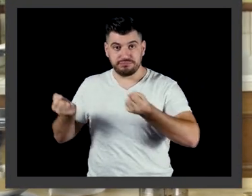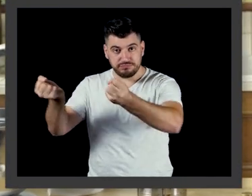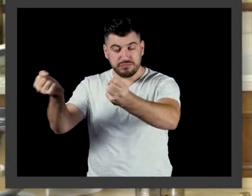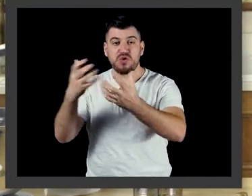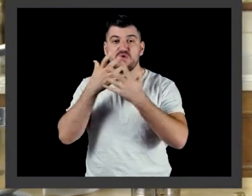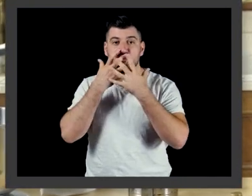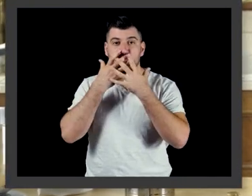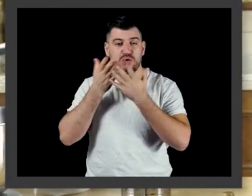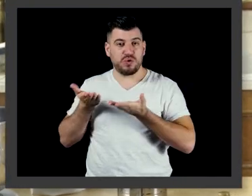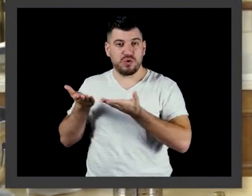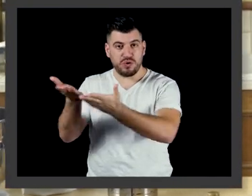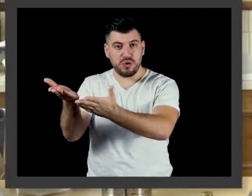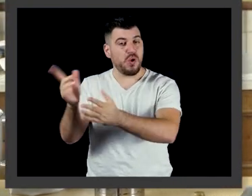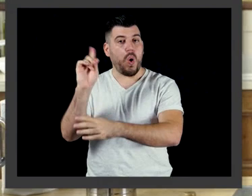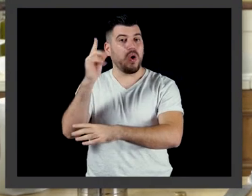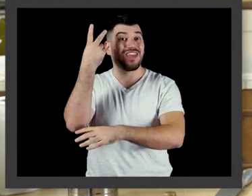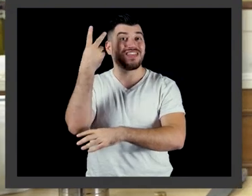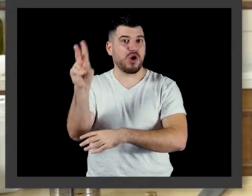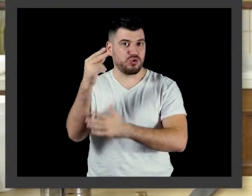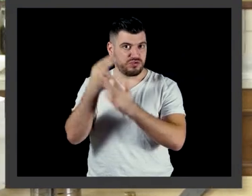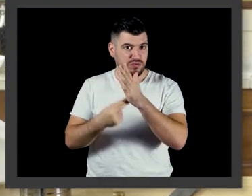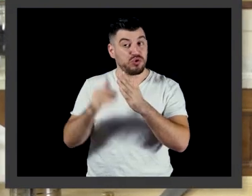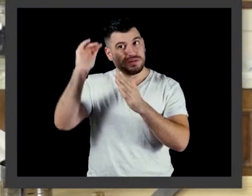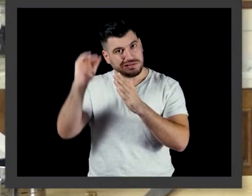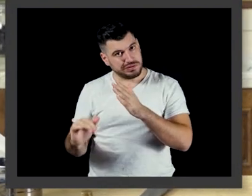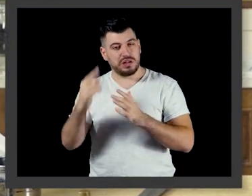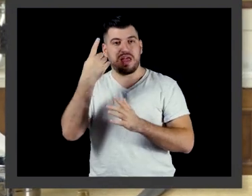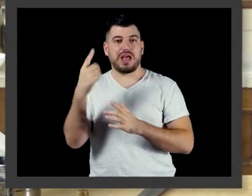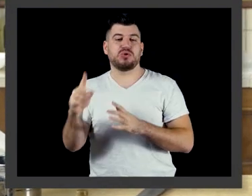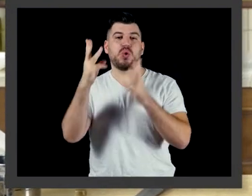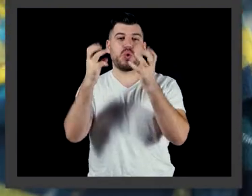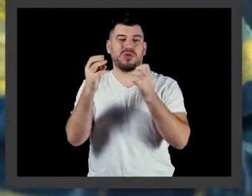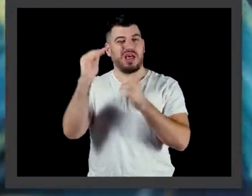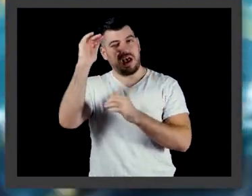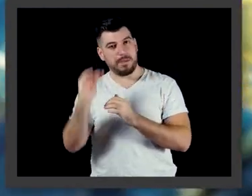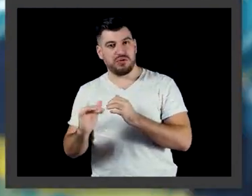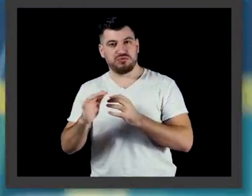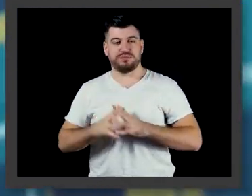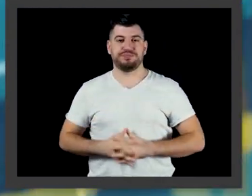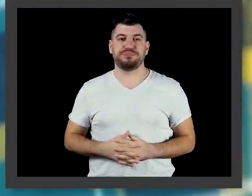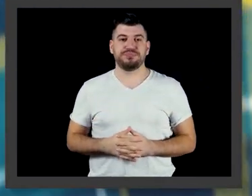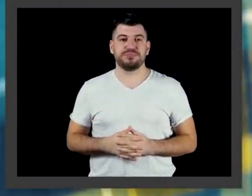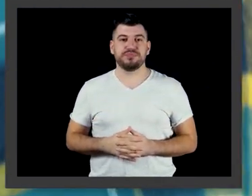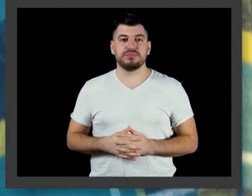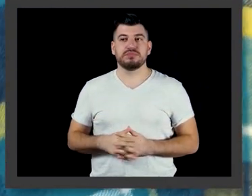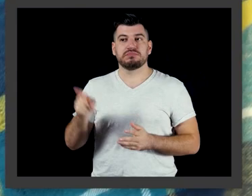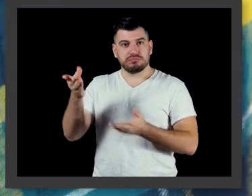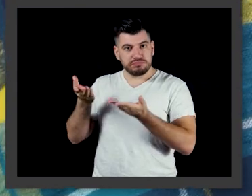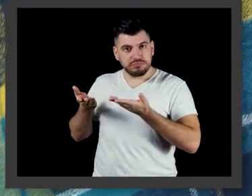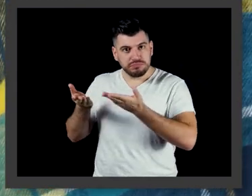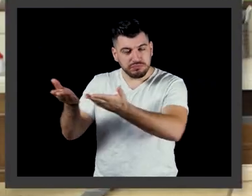φούρνο, τώρα όμως όχι στους 200 βαθμούς, στους 180, θα χαμηλώσω το φούρνο και θα ψήσω για